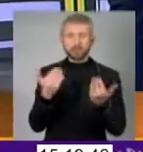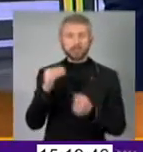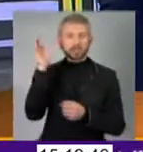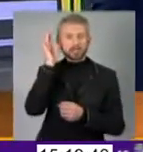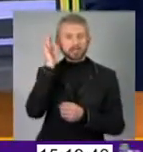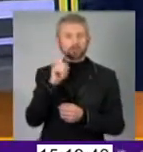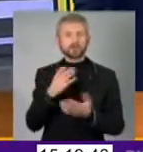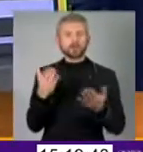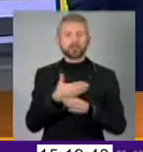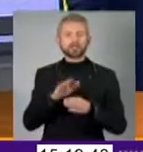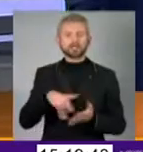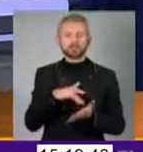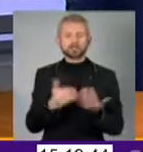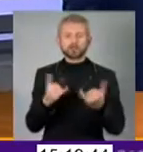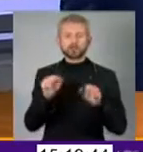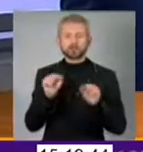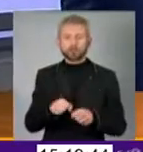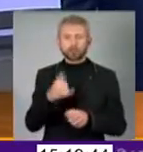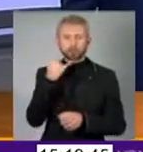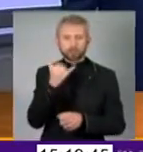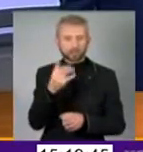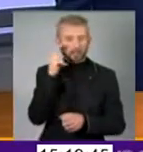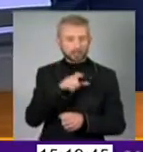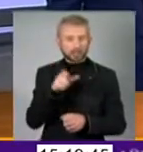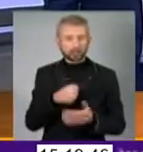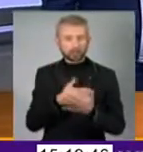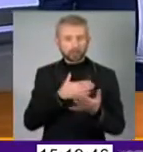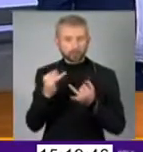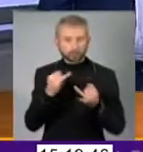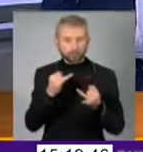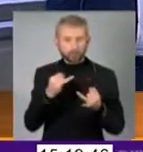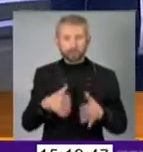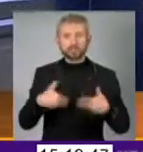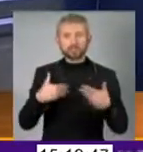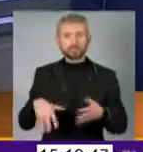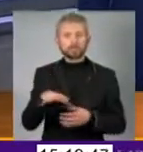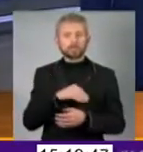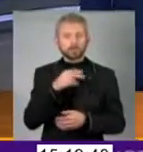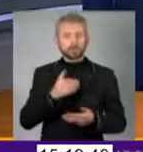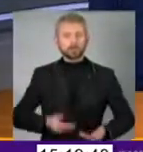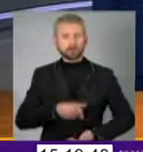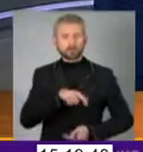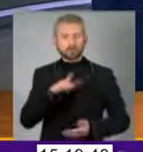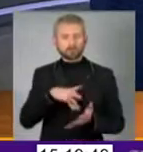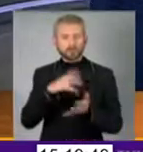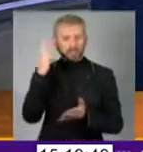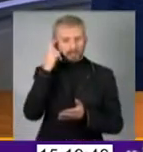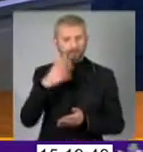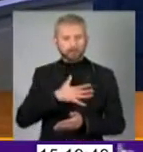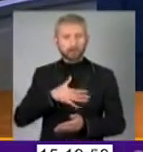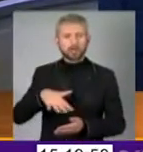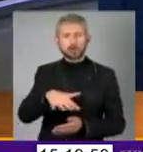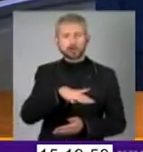з якої частини міста сьогодні можна долучатися киянам до нашої розмови. Я вітаю всіх мешканців міста Києва. Ми є територіальною